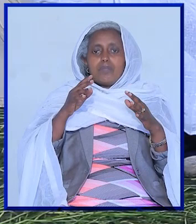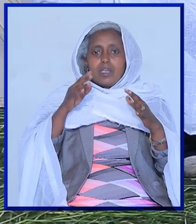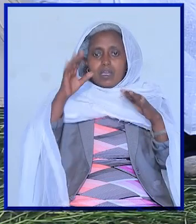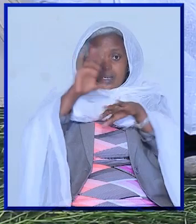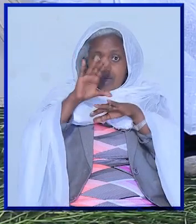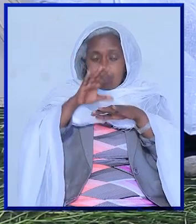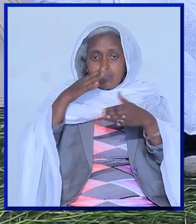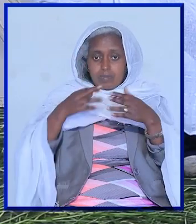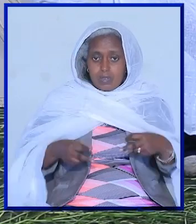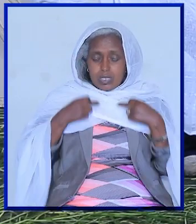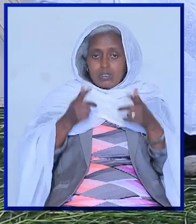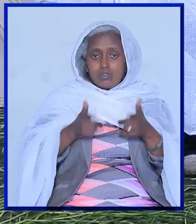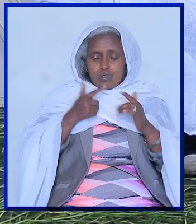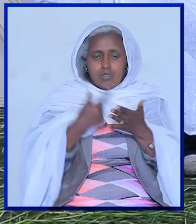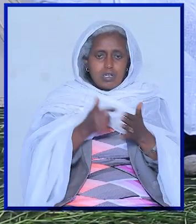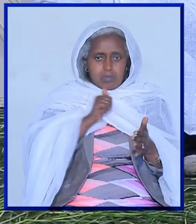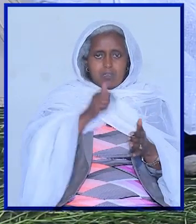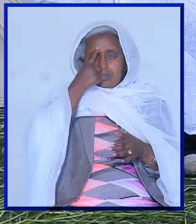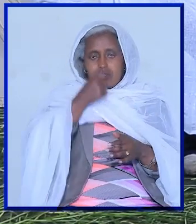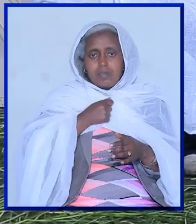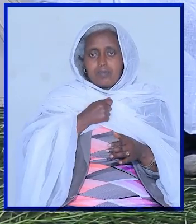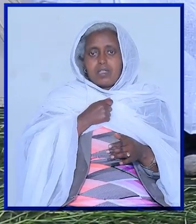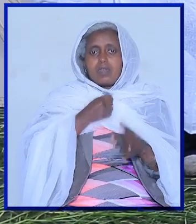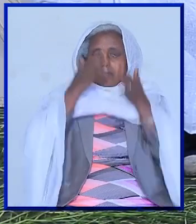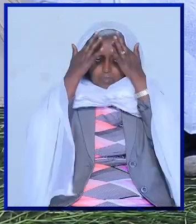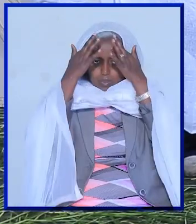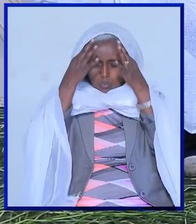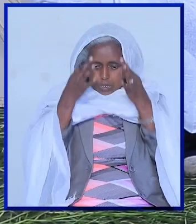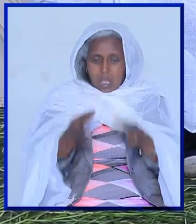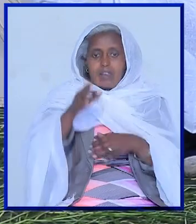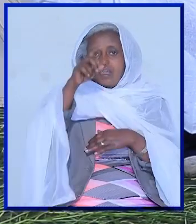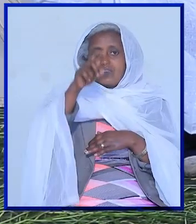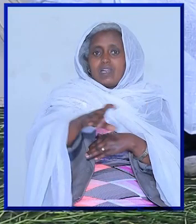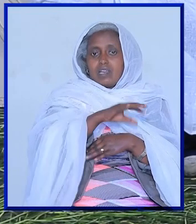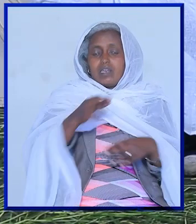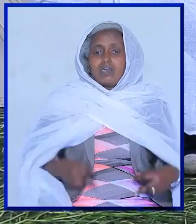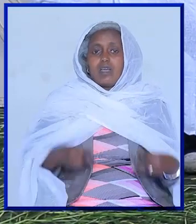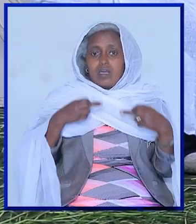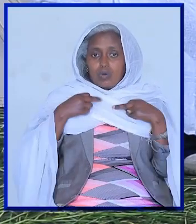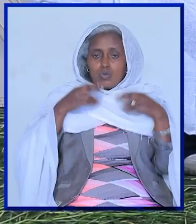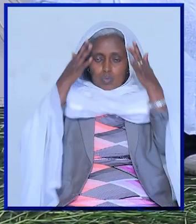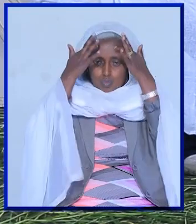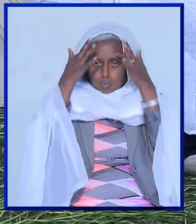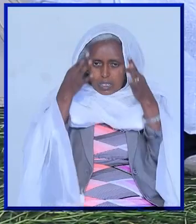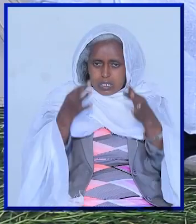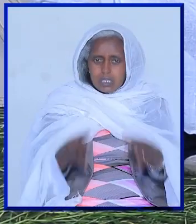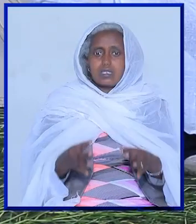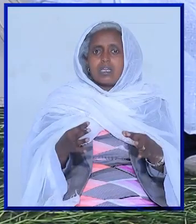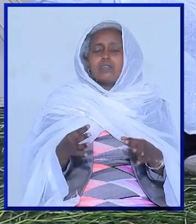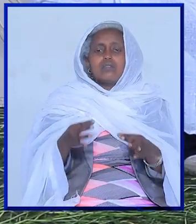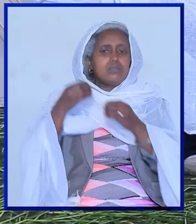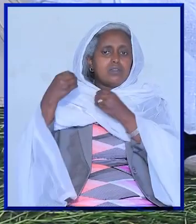ይህንን ራሳችንን አሳምነን በቁርጠኝነት ውሳኔ ይፈልጋልና ህይወቱ ወስነን ቆርጠን ጥለን